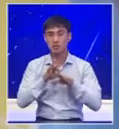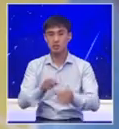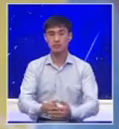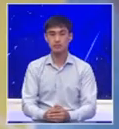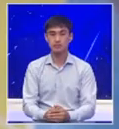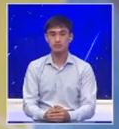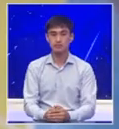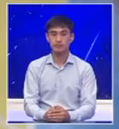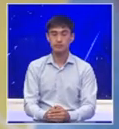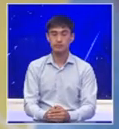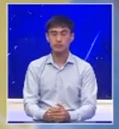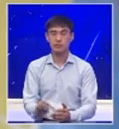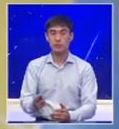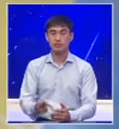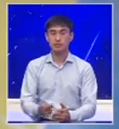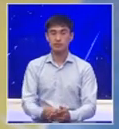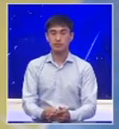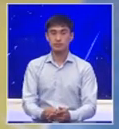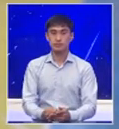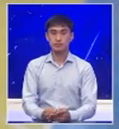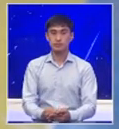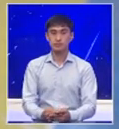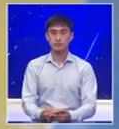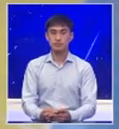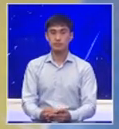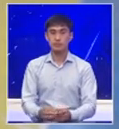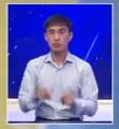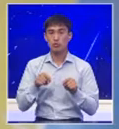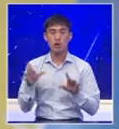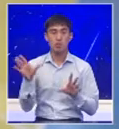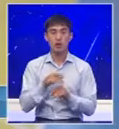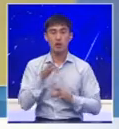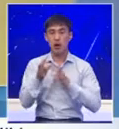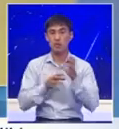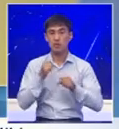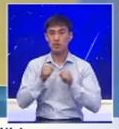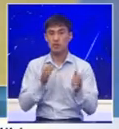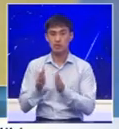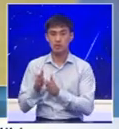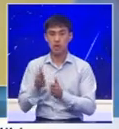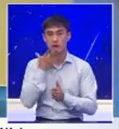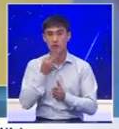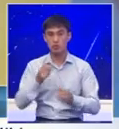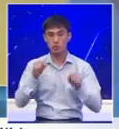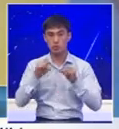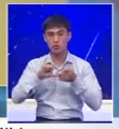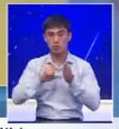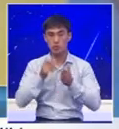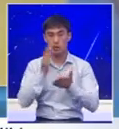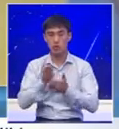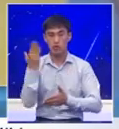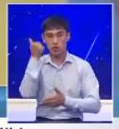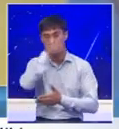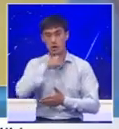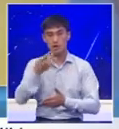Я тренер главный Алматинской области. Мұнда барлық халықаралық стандарттарға сай әдемі спорт залы бар. Өткен жылы біз